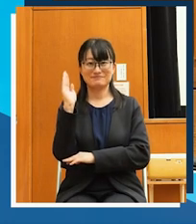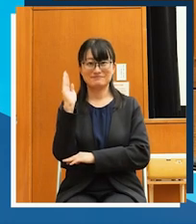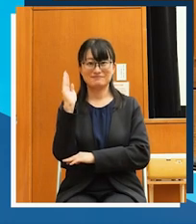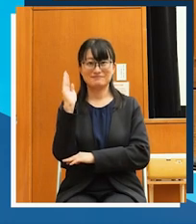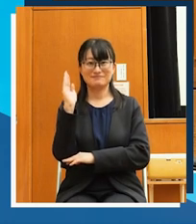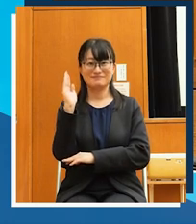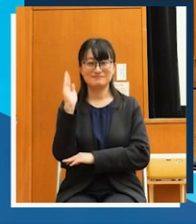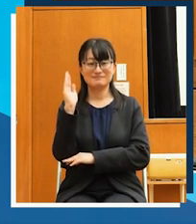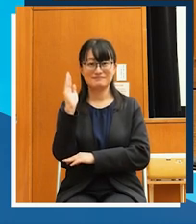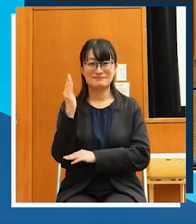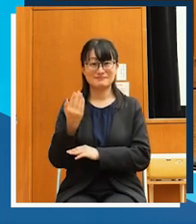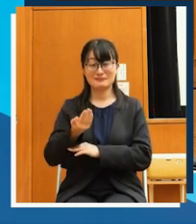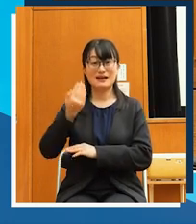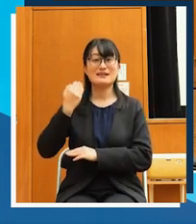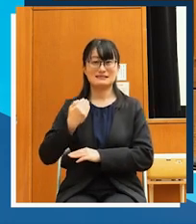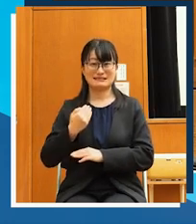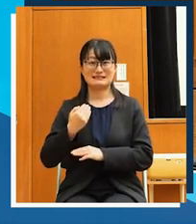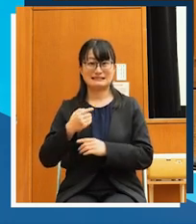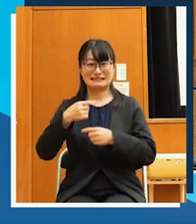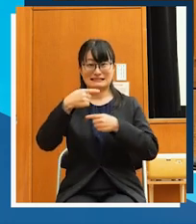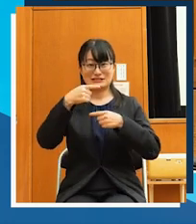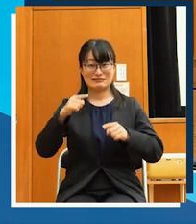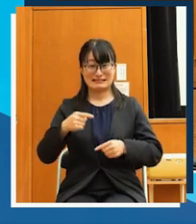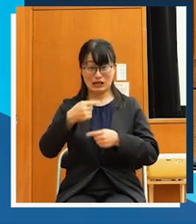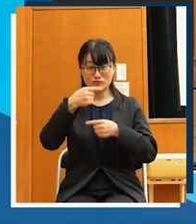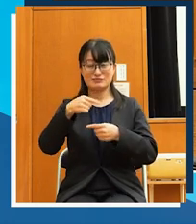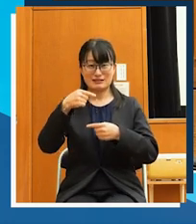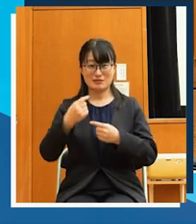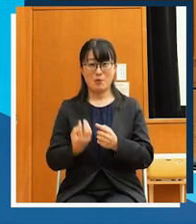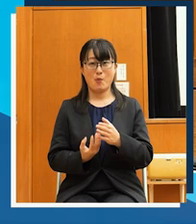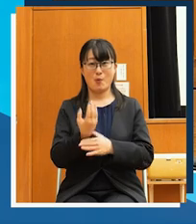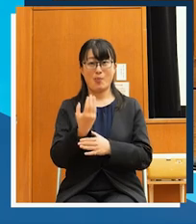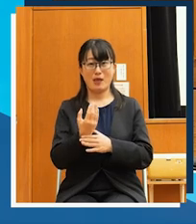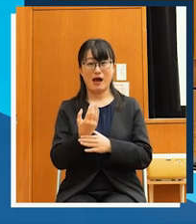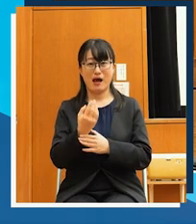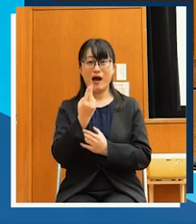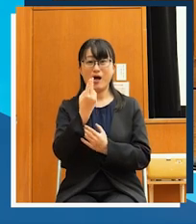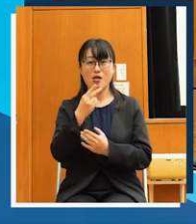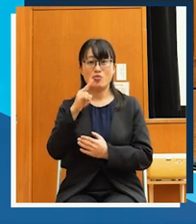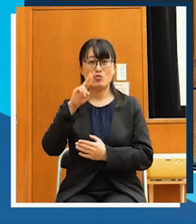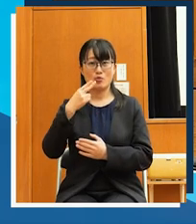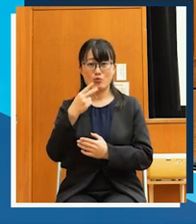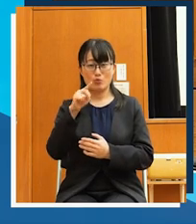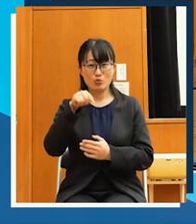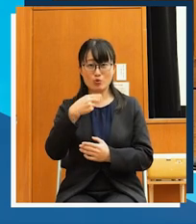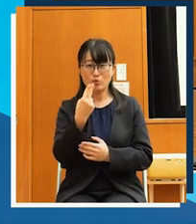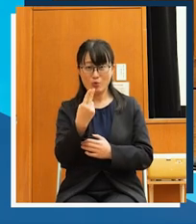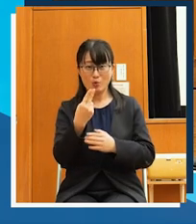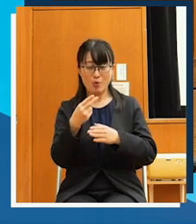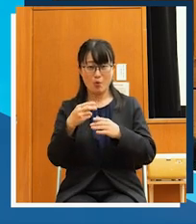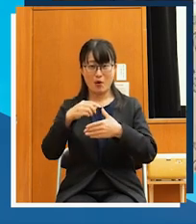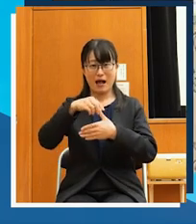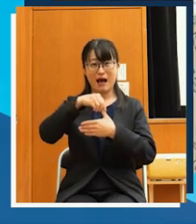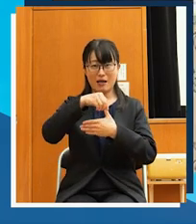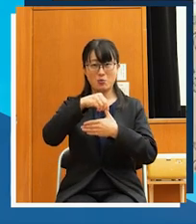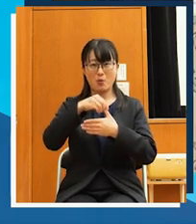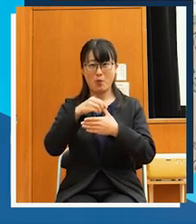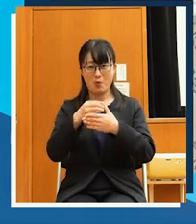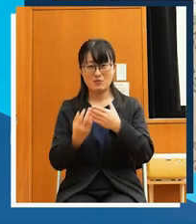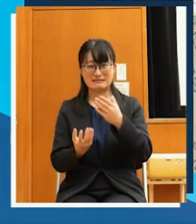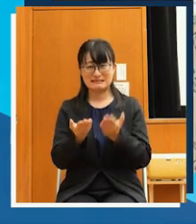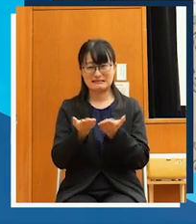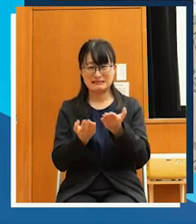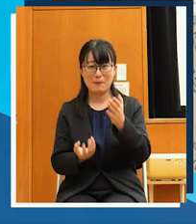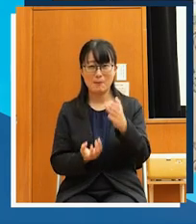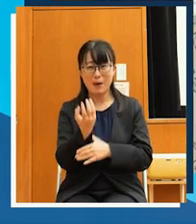てえ1月1日に発生いたしましたえ野半島の地震においてお亡くなりになられた方々えにご